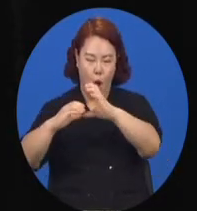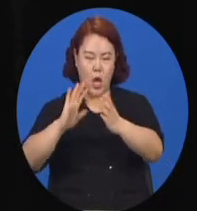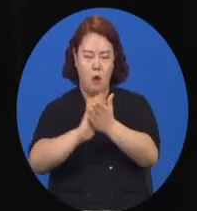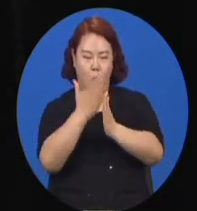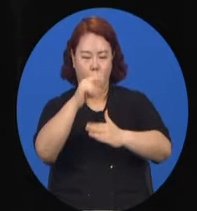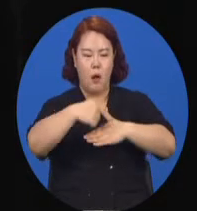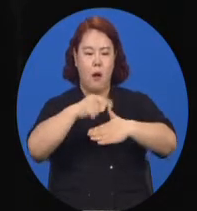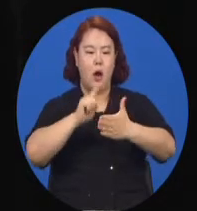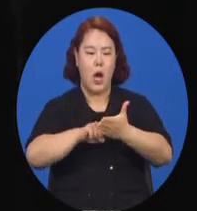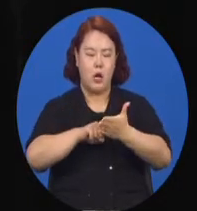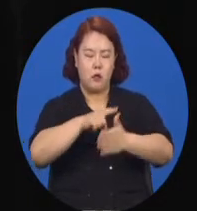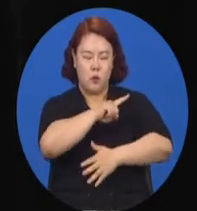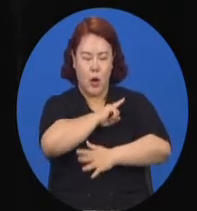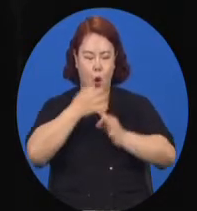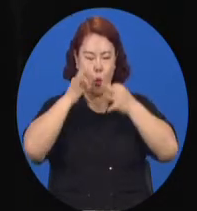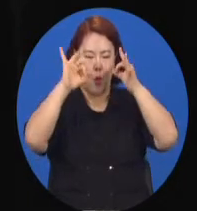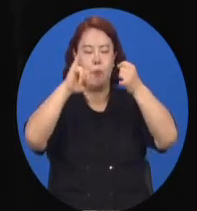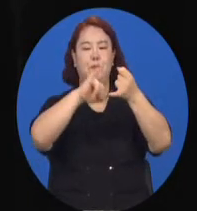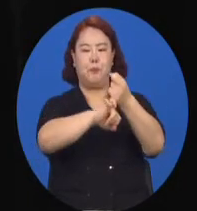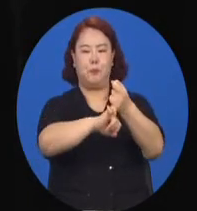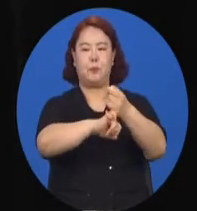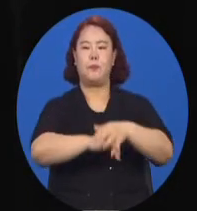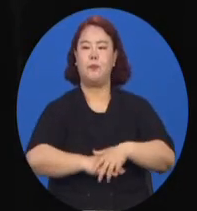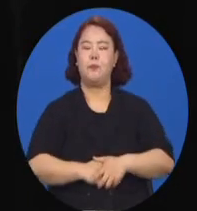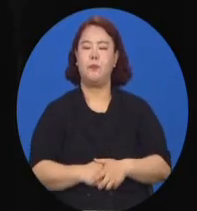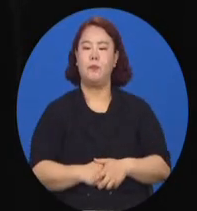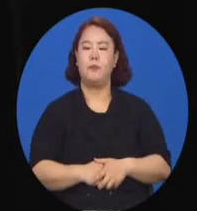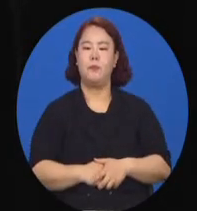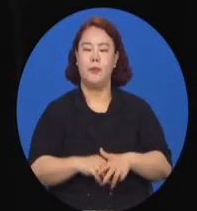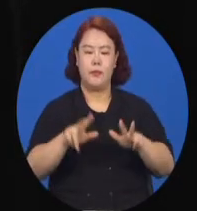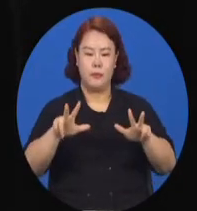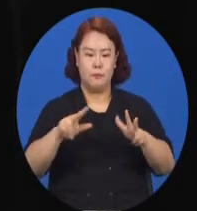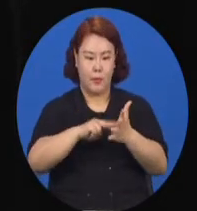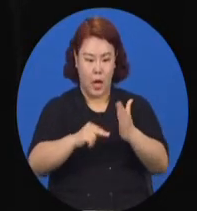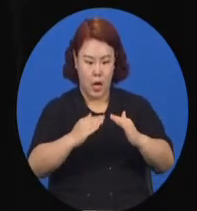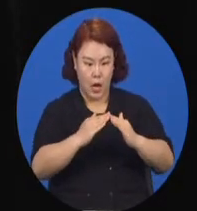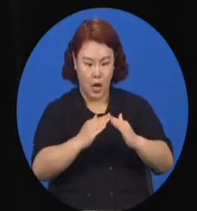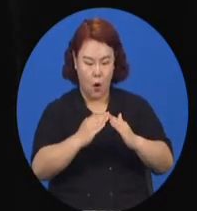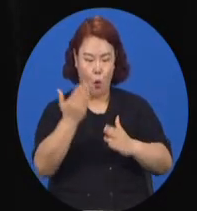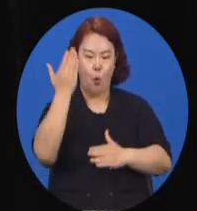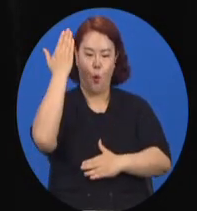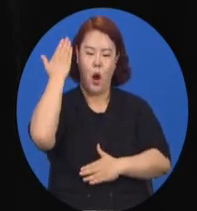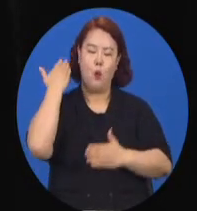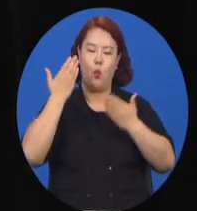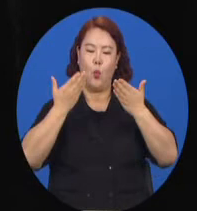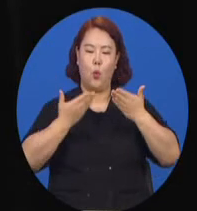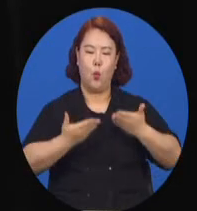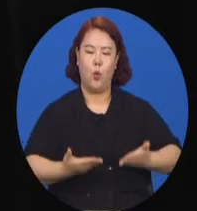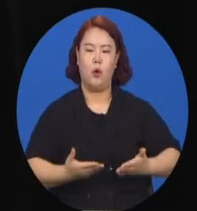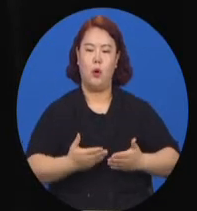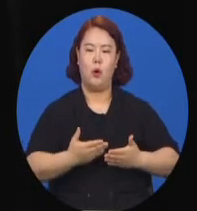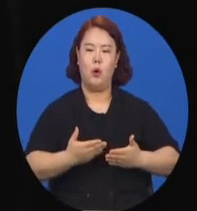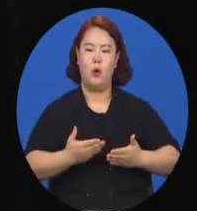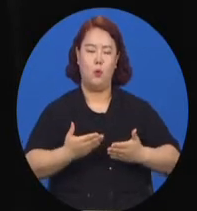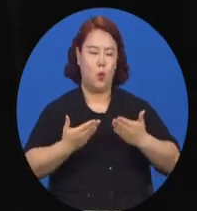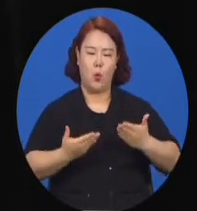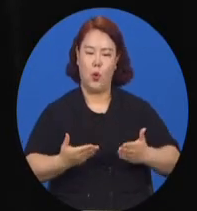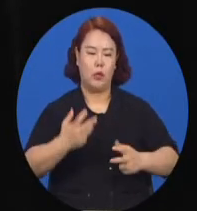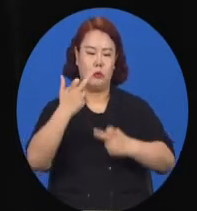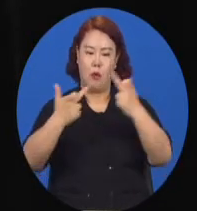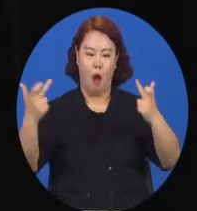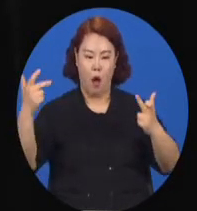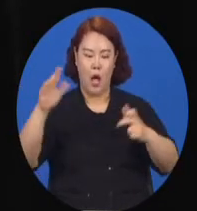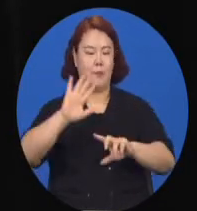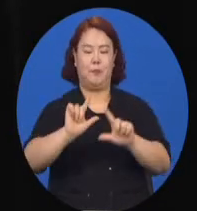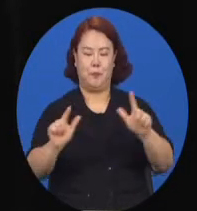다해 최선의 노력을 다해왔습니다. 지금 우리 단양은 과거에 조용하고 고요하던 산골도시가